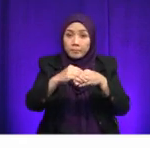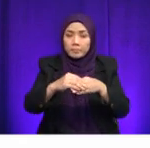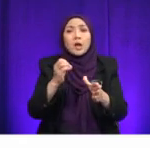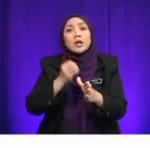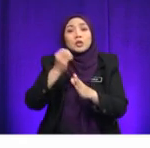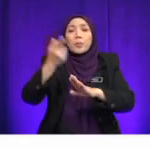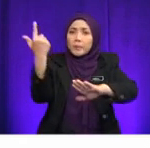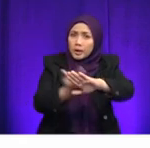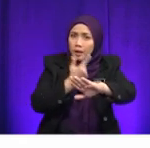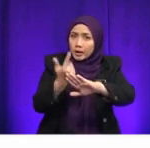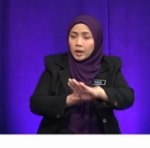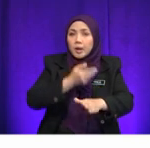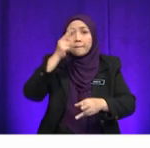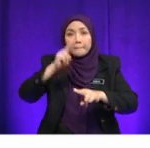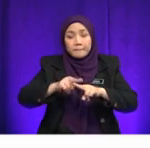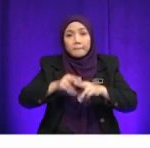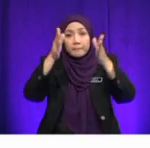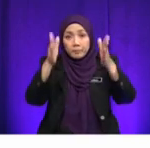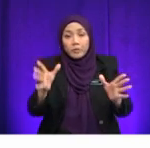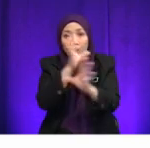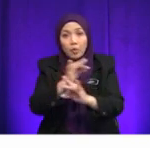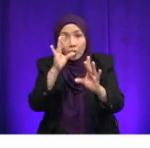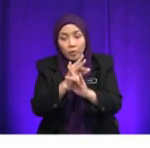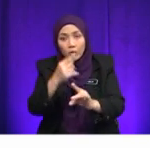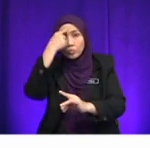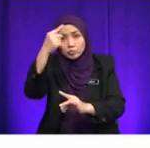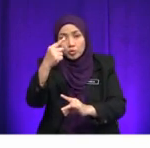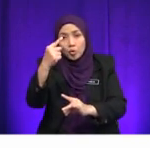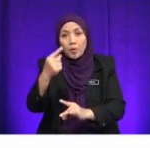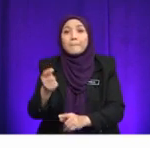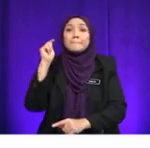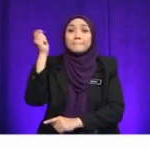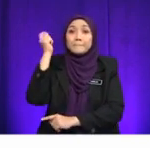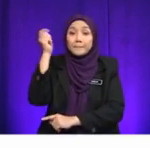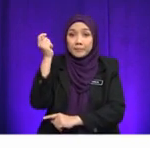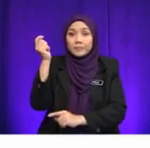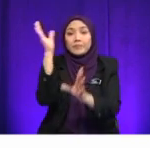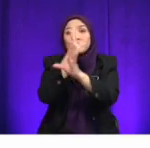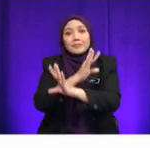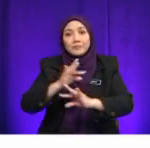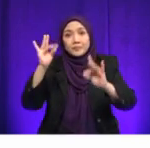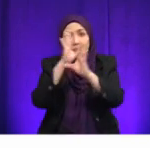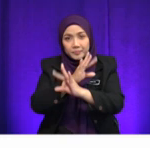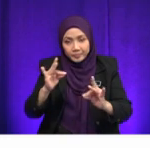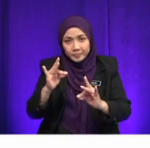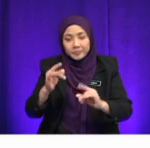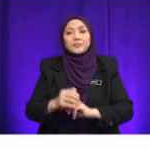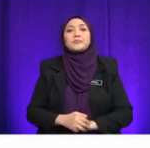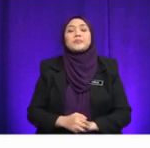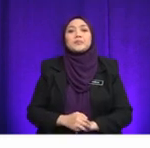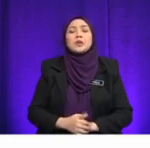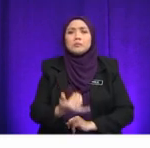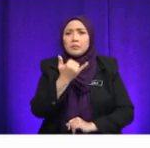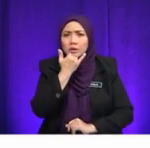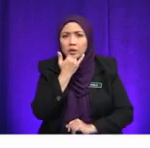tempat dan untuk mentakbir kerajaan sendiri jadi tindakan ini sebenarnya dianggap bersalah bersalah bercangkah dengan